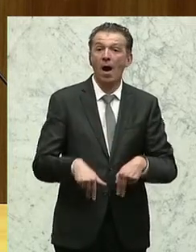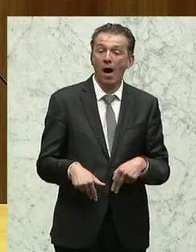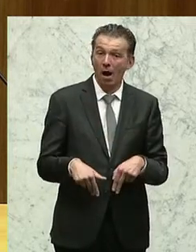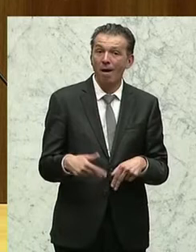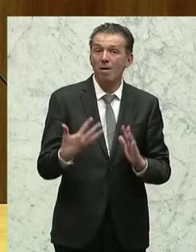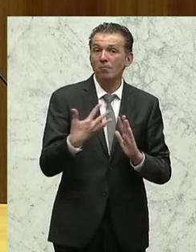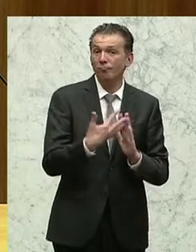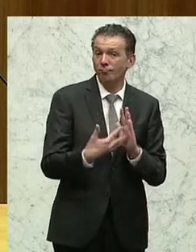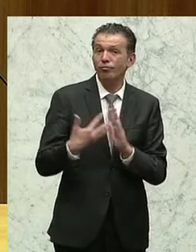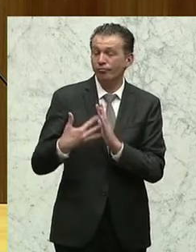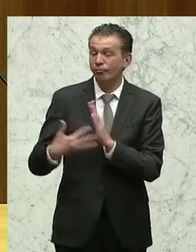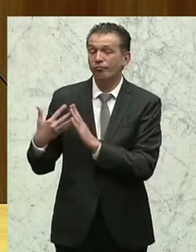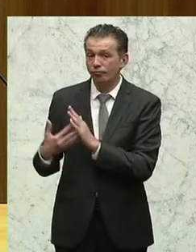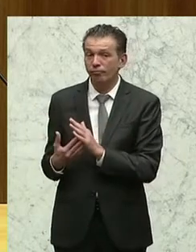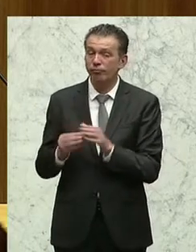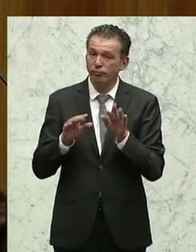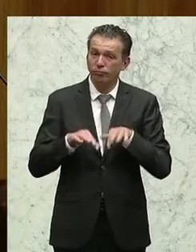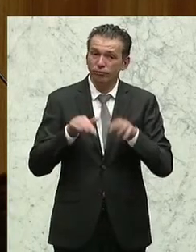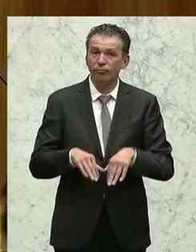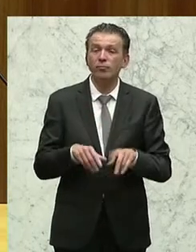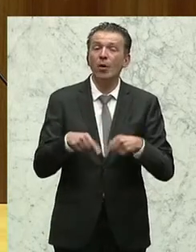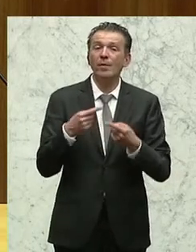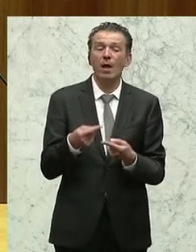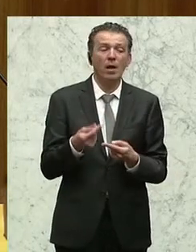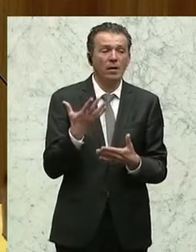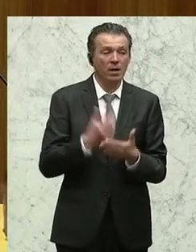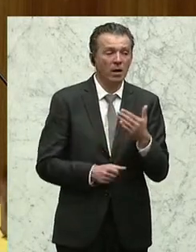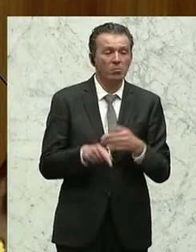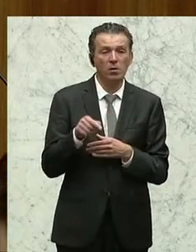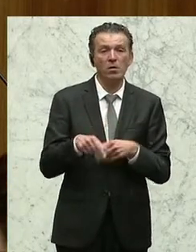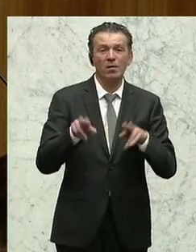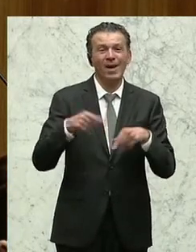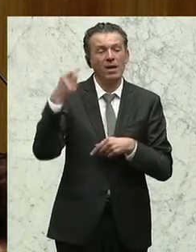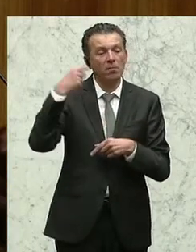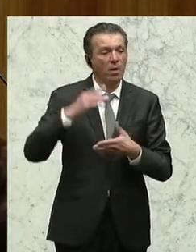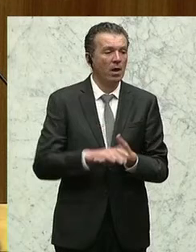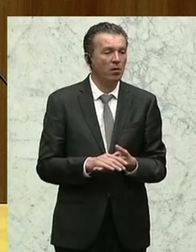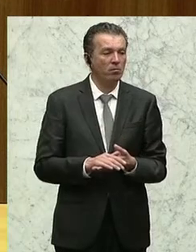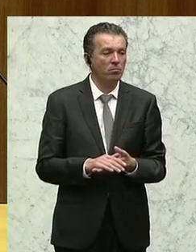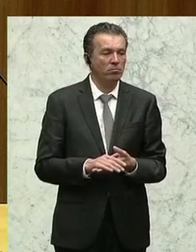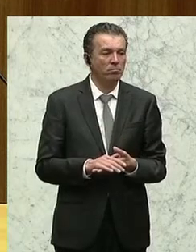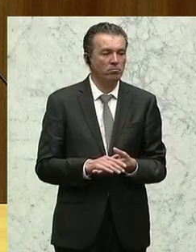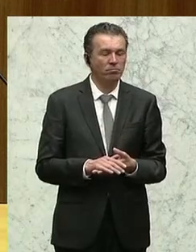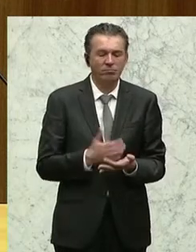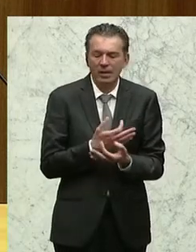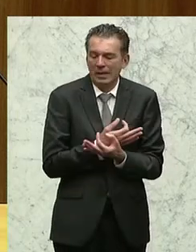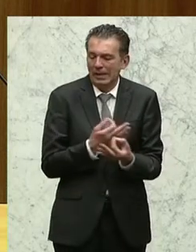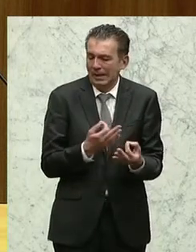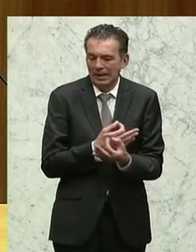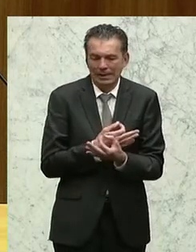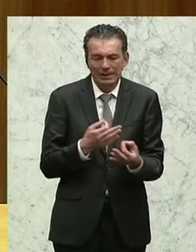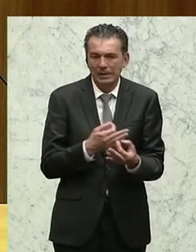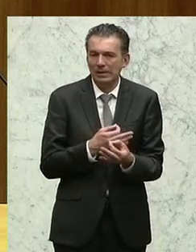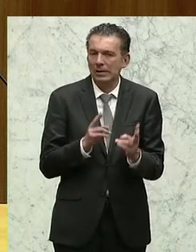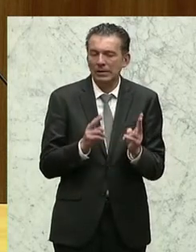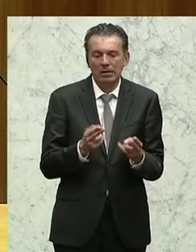Rechtsgutachten darüber erstellt und kam zum Schluss, dass also diese Rechtsansicht durch nichts und durch gar nichts